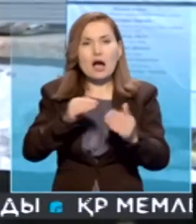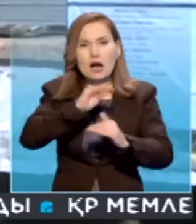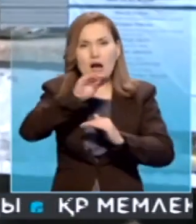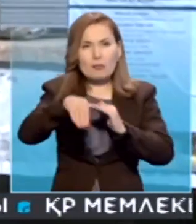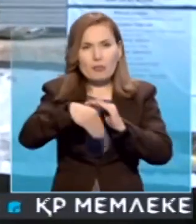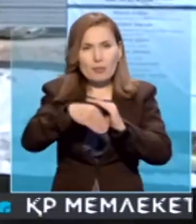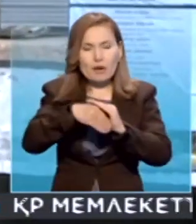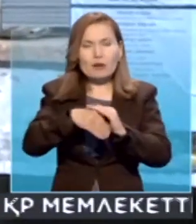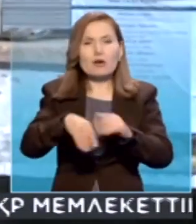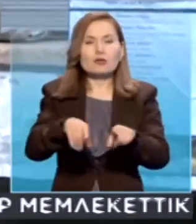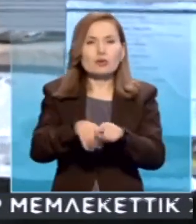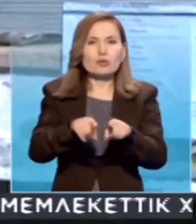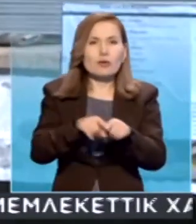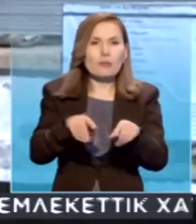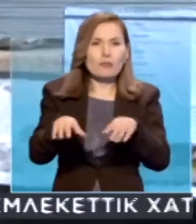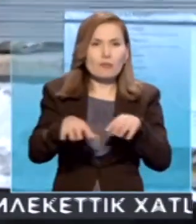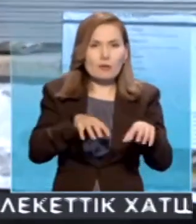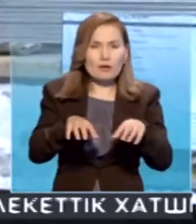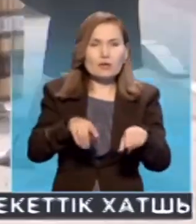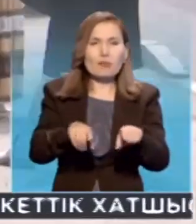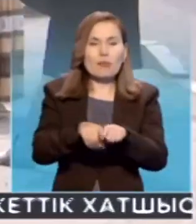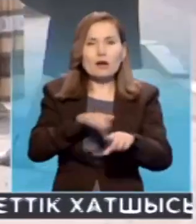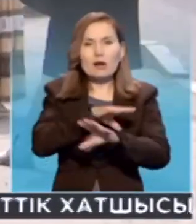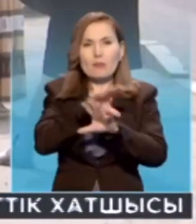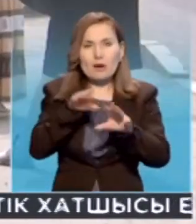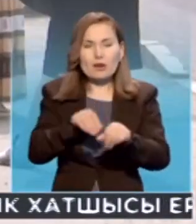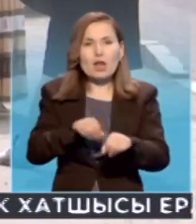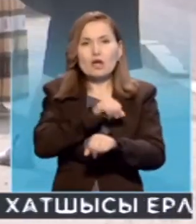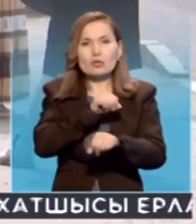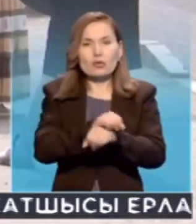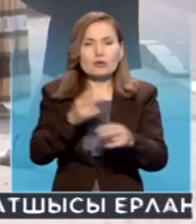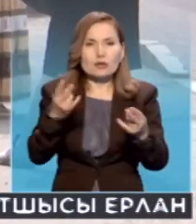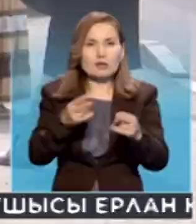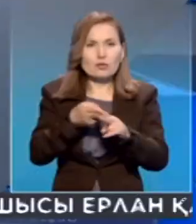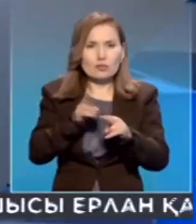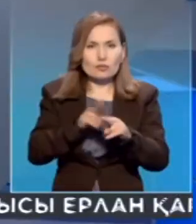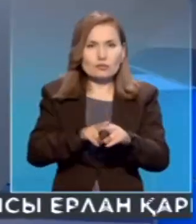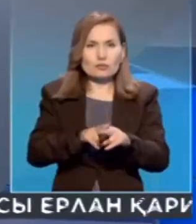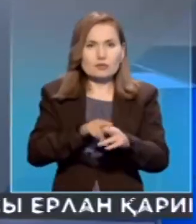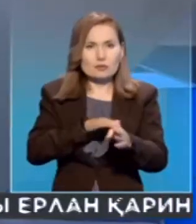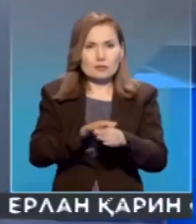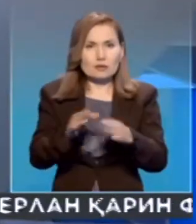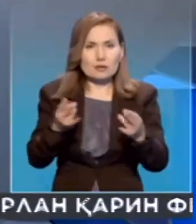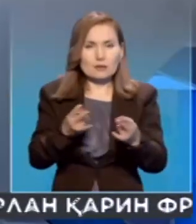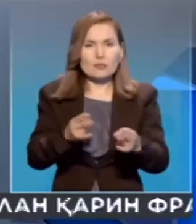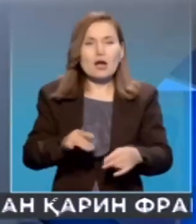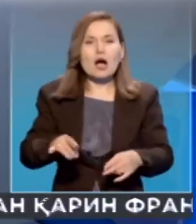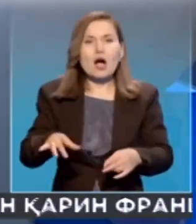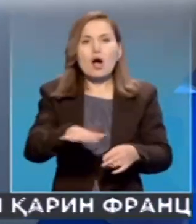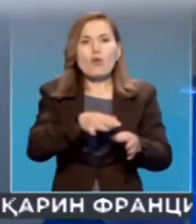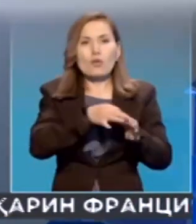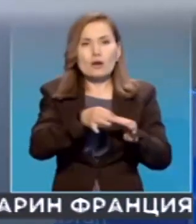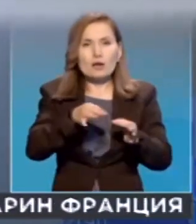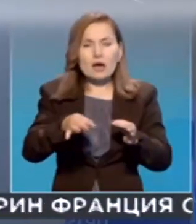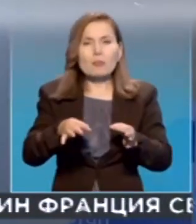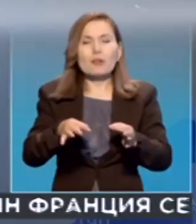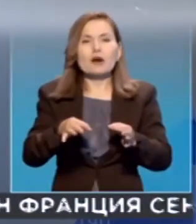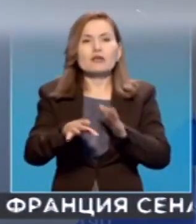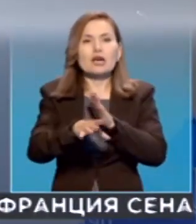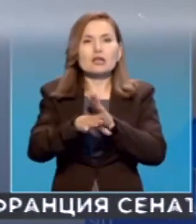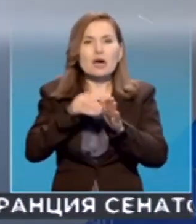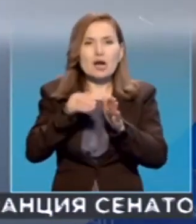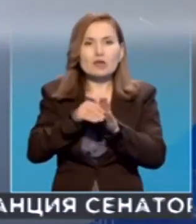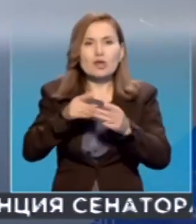коррупция сынды заңдағы әділетсіздіктердің көбі шығады деп ойлаймын. Өңірлердегі барлық дауыс беретін